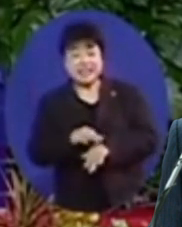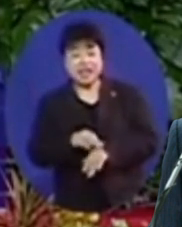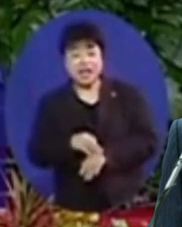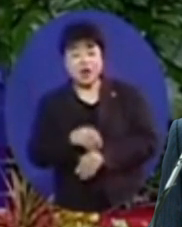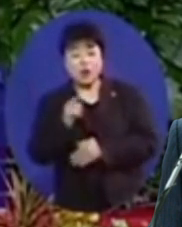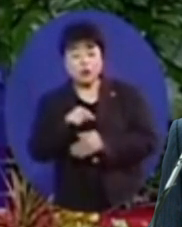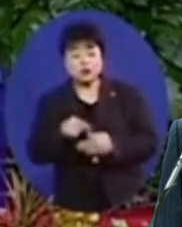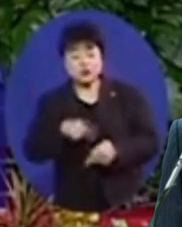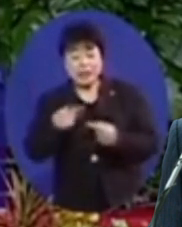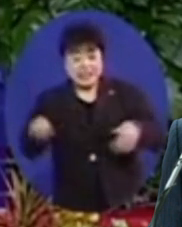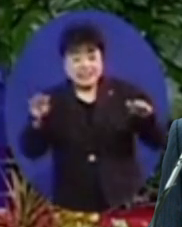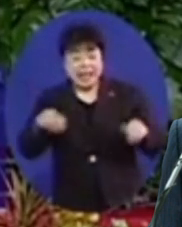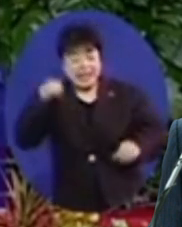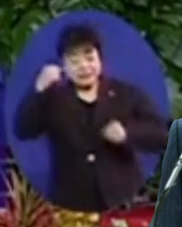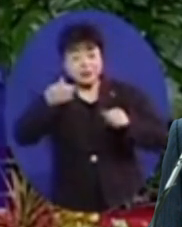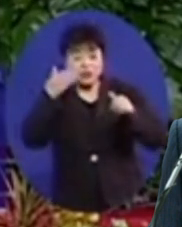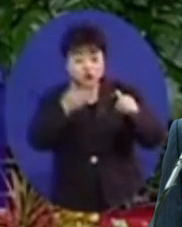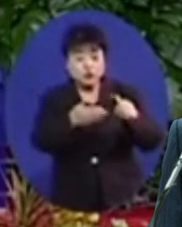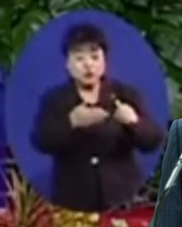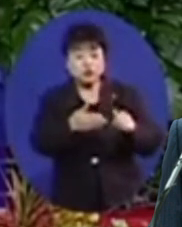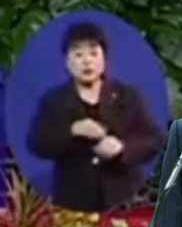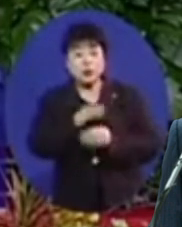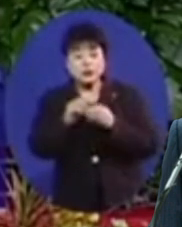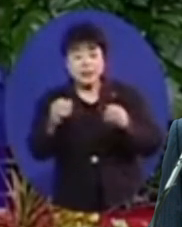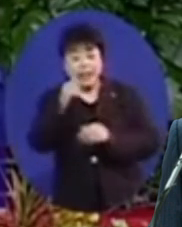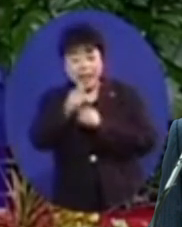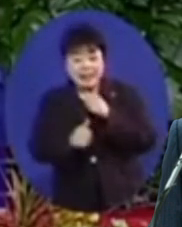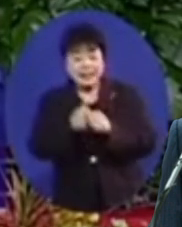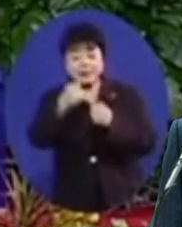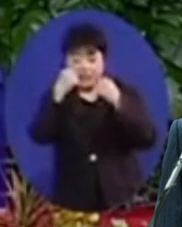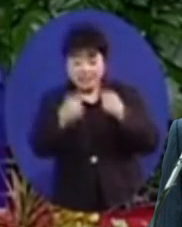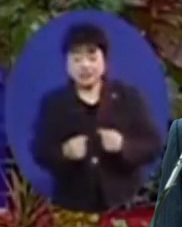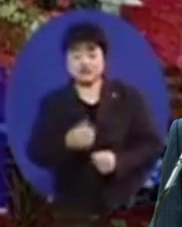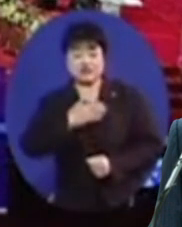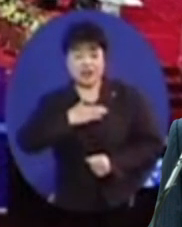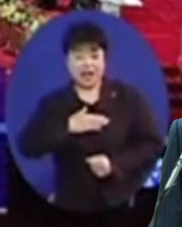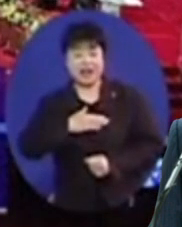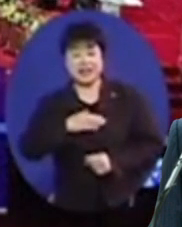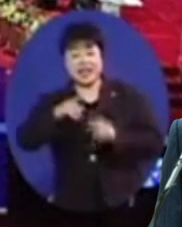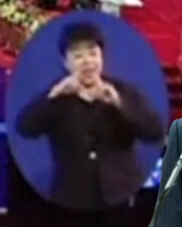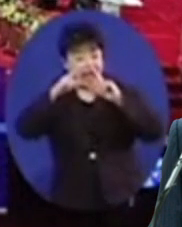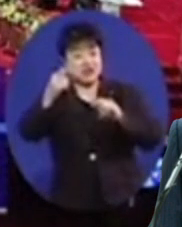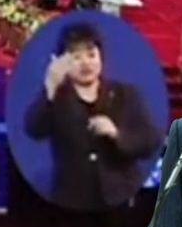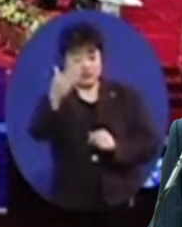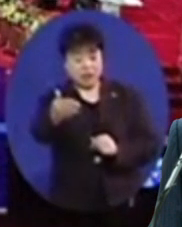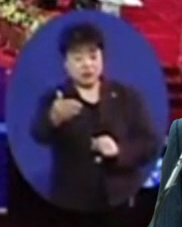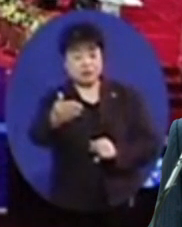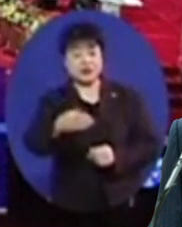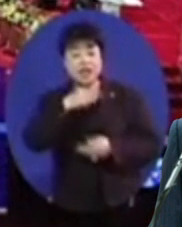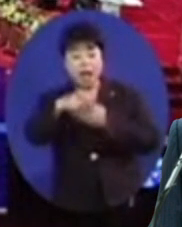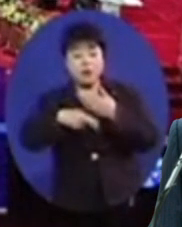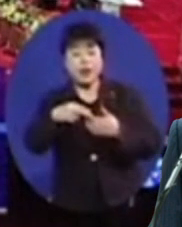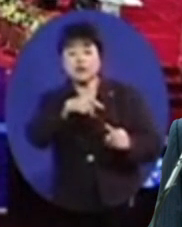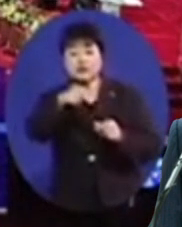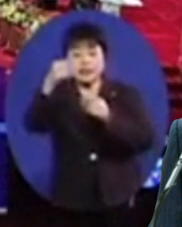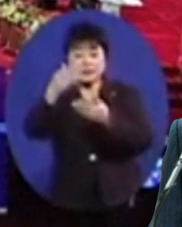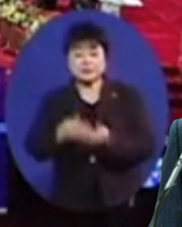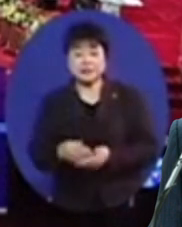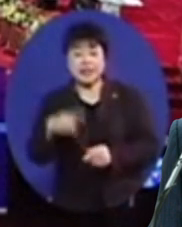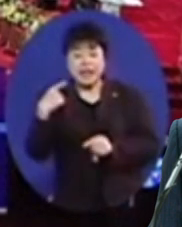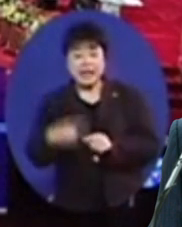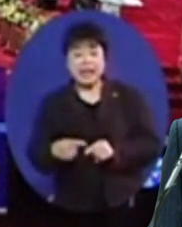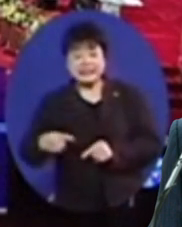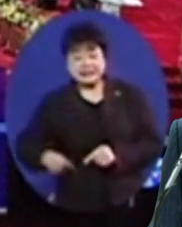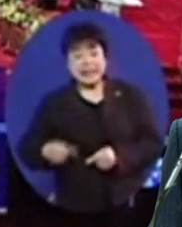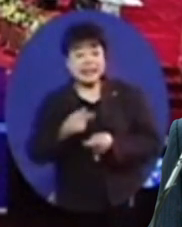땅의 짐승들에게 주어 온 땅으로 이스라엘에 하나님이 계신 줄을 알게 하겠고 또 야훼의 구원하심이 칼과 창에